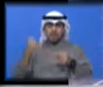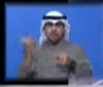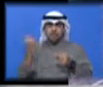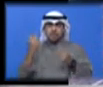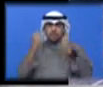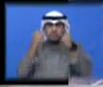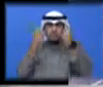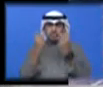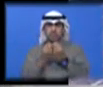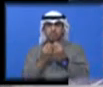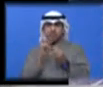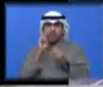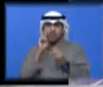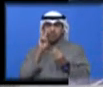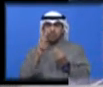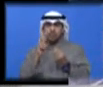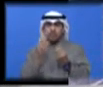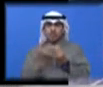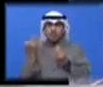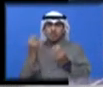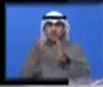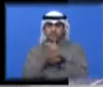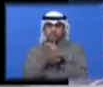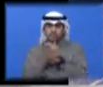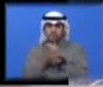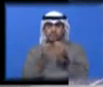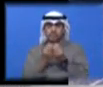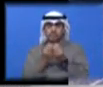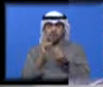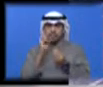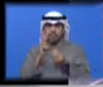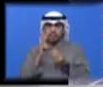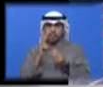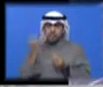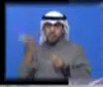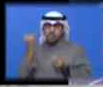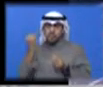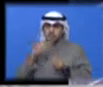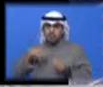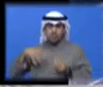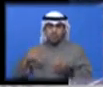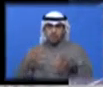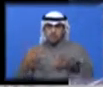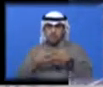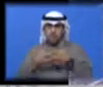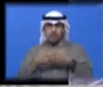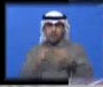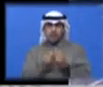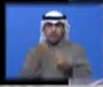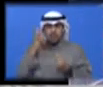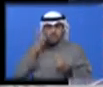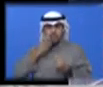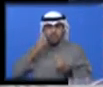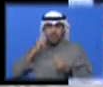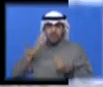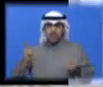بان في هذا العام نجد لزاما علينا ان نميز اشقائنا في الامارات بهذه